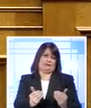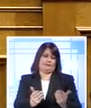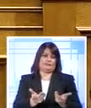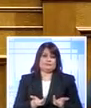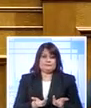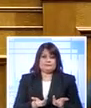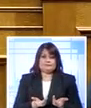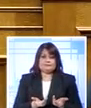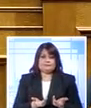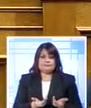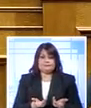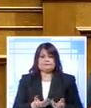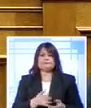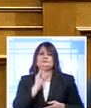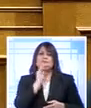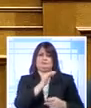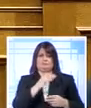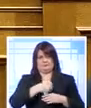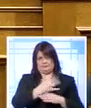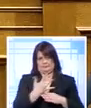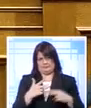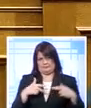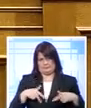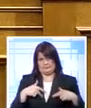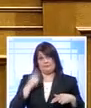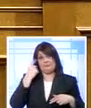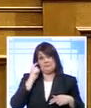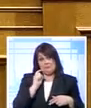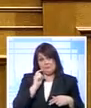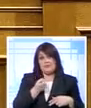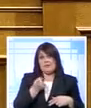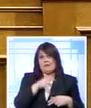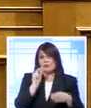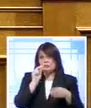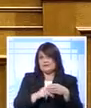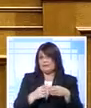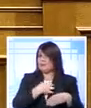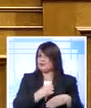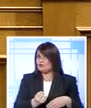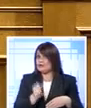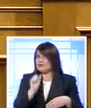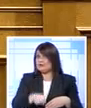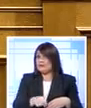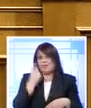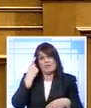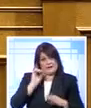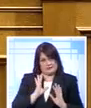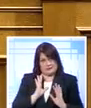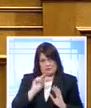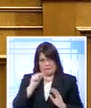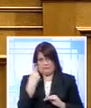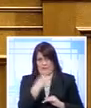Και κύριοι συνάδελφοι της κυβέρνησης, δεν ξέρω αν θα πάρετε ψήφο εμπιστοσύνης από την κοινοβουλευτική σας ομάδα.